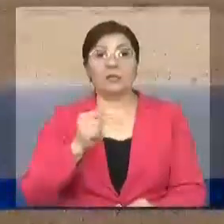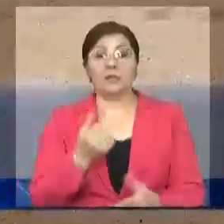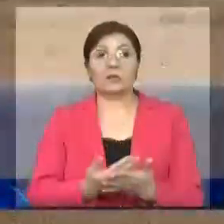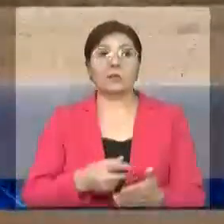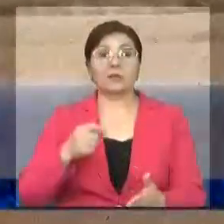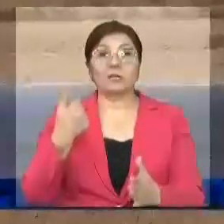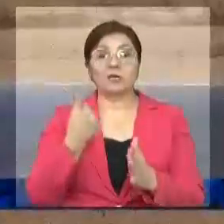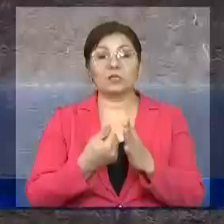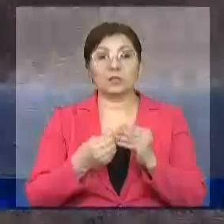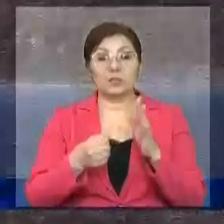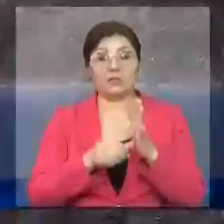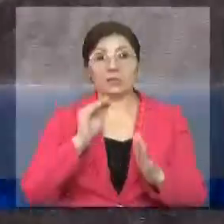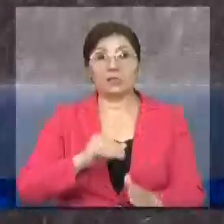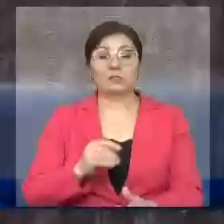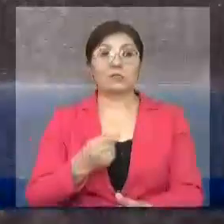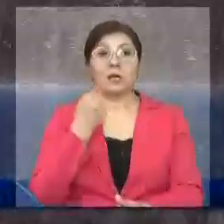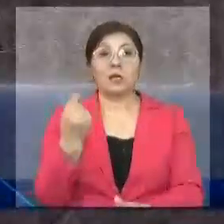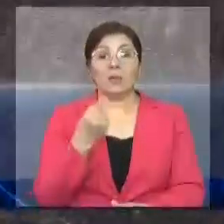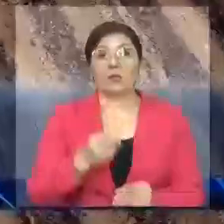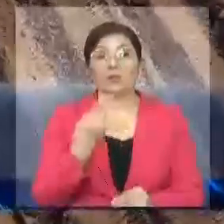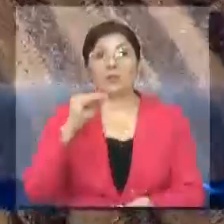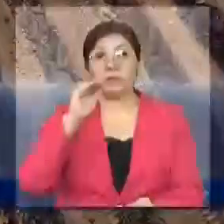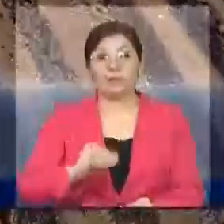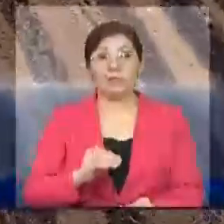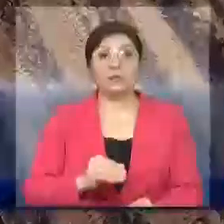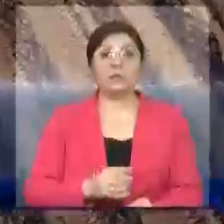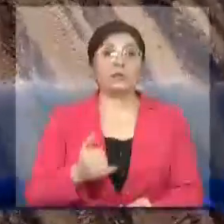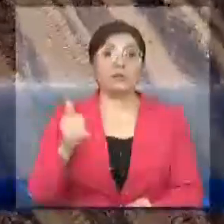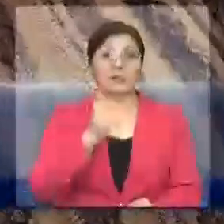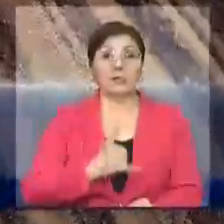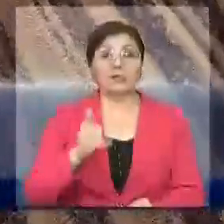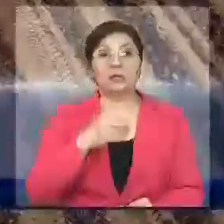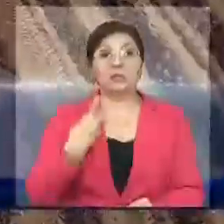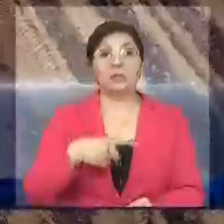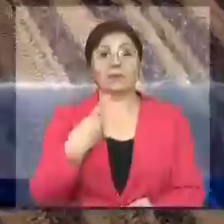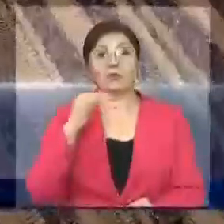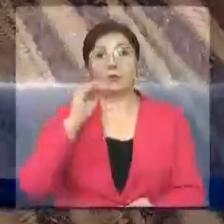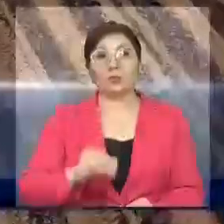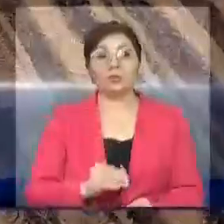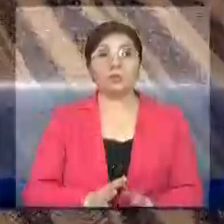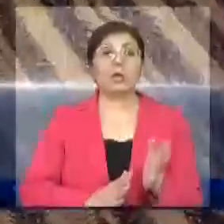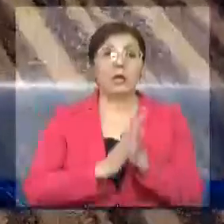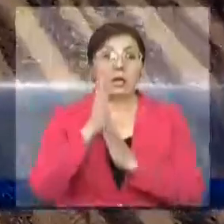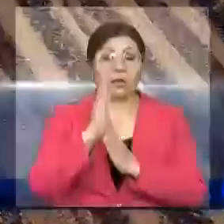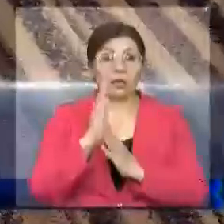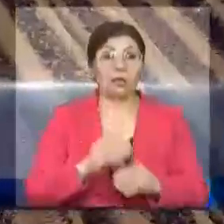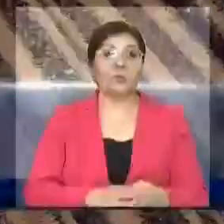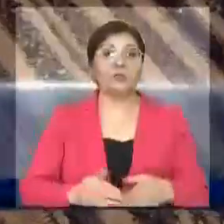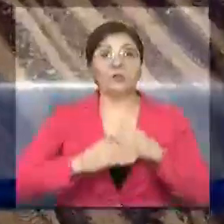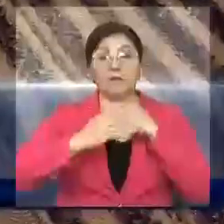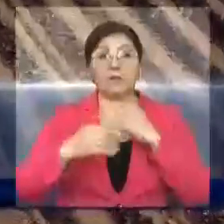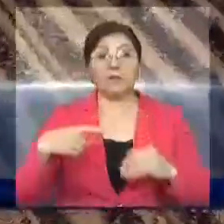свыше 116 тысяч отвели под зерновые, 12 тысяч гектаров под масличные и более 21 тысячи под кормовые. Кроме того, на